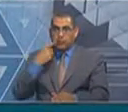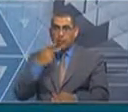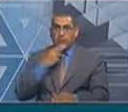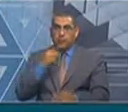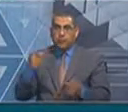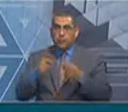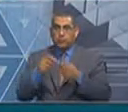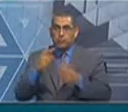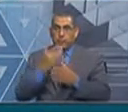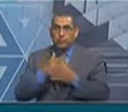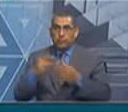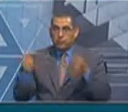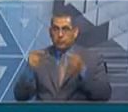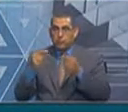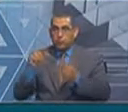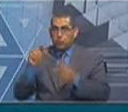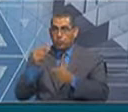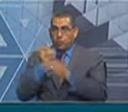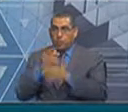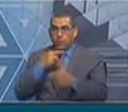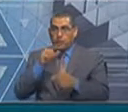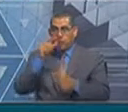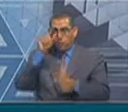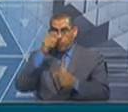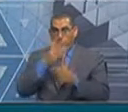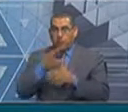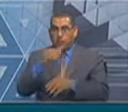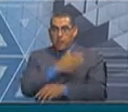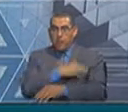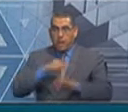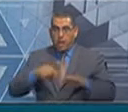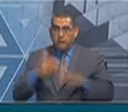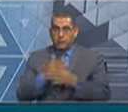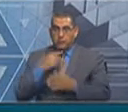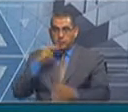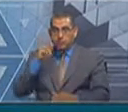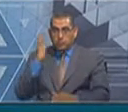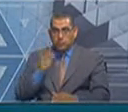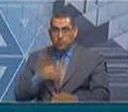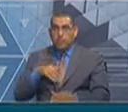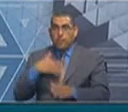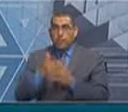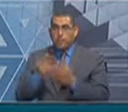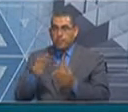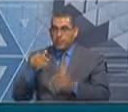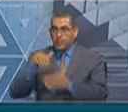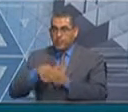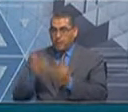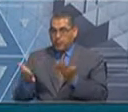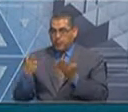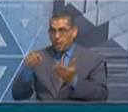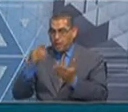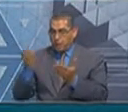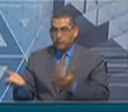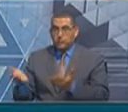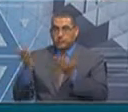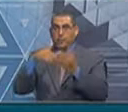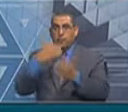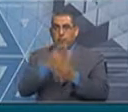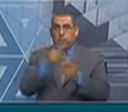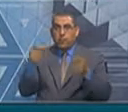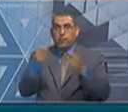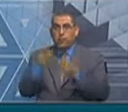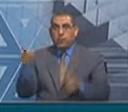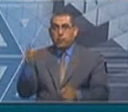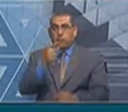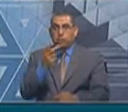الخلاف بين الديمقراطيين والجمهوريين على تعيين القاضي هو احتمال أن ترفع للمحكمة نتائج الانتخابات الرئاسية لعام